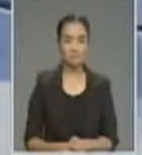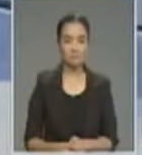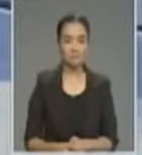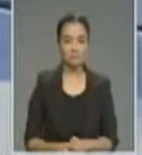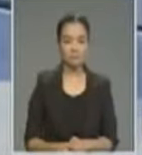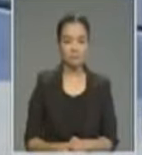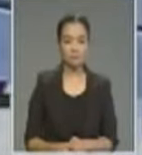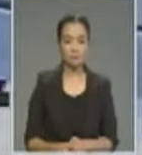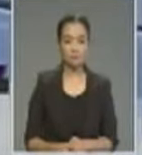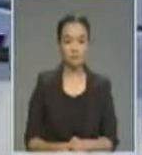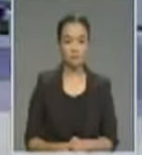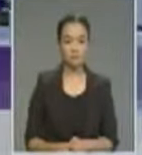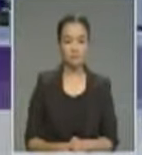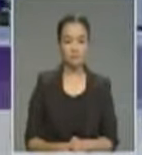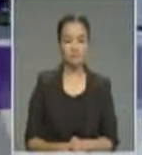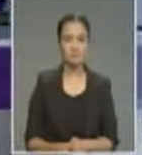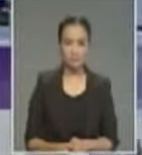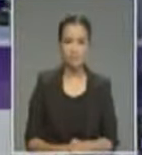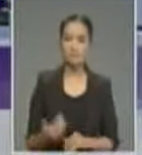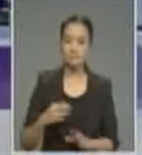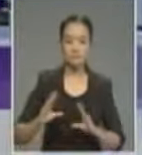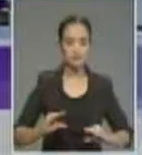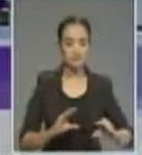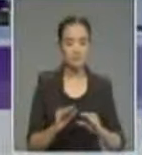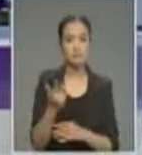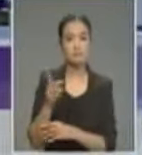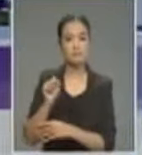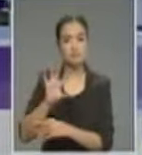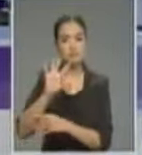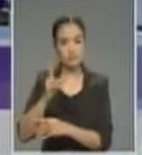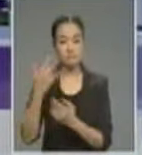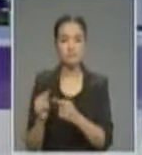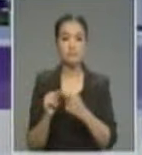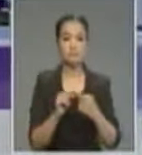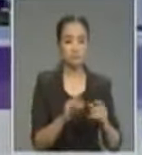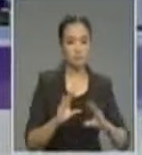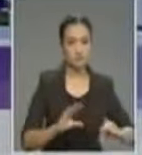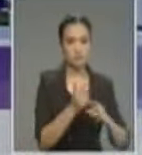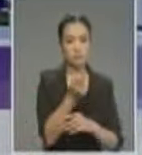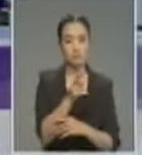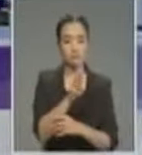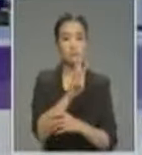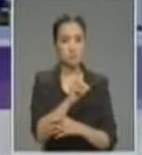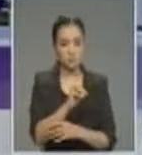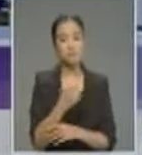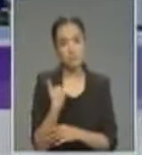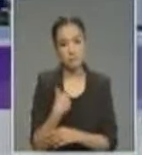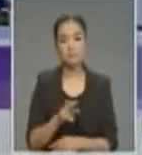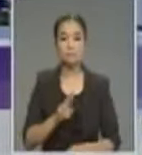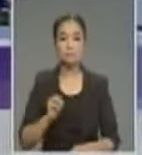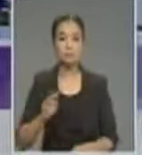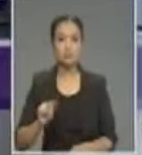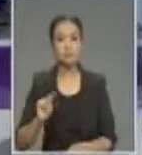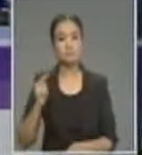ค่ะคุณสุธิวัฒน์คุณวรรณสิริคะมีการประชุมคสช.ก่อนที่จะมีการประชุมครม.ชุดใหม่ด้วยนะคะโดยรัฐมนตรีใหม่นะคะ